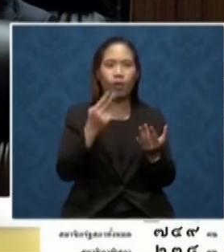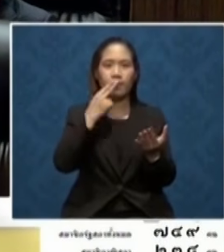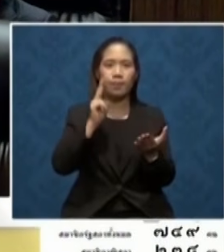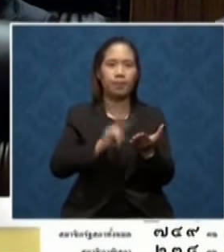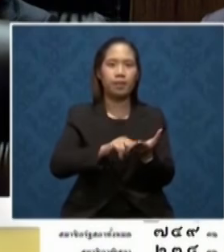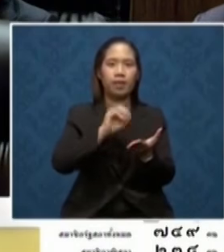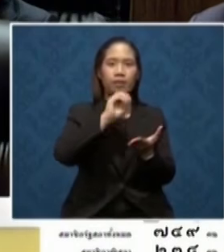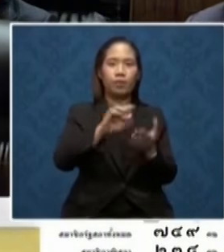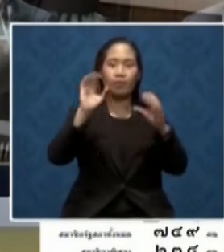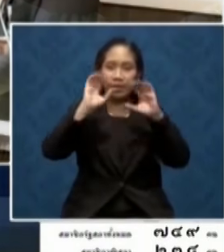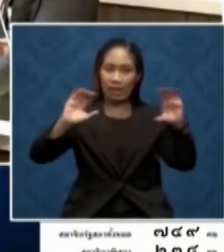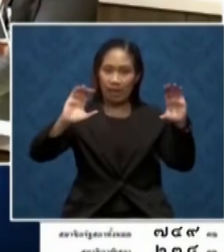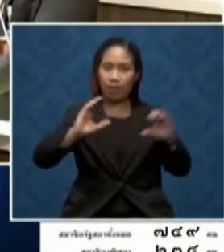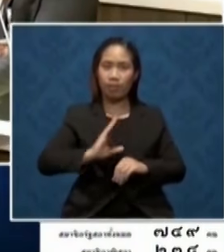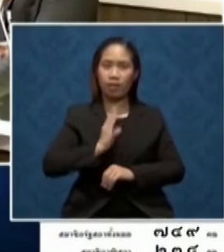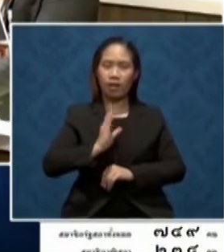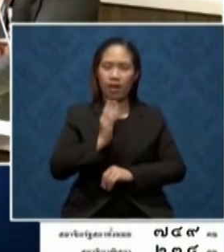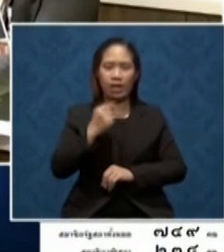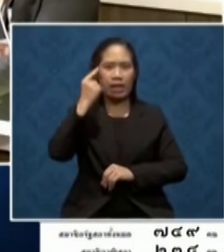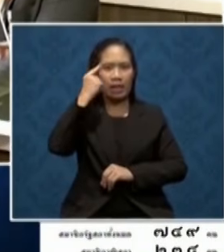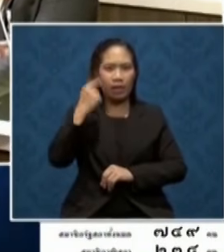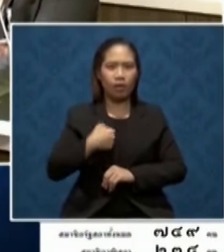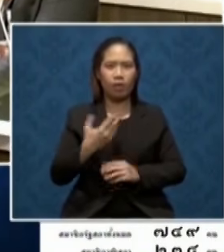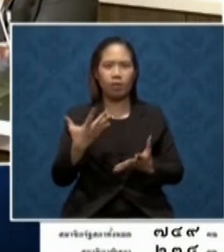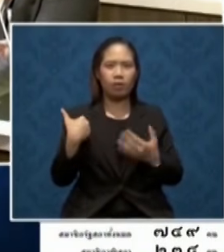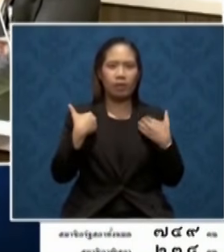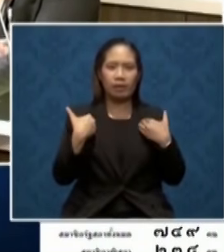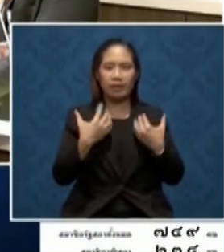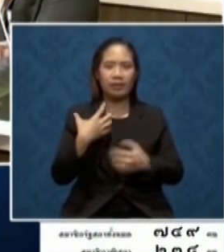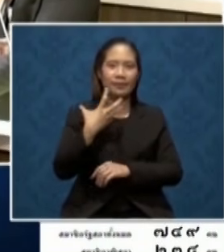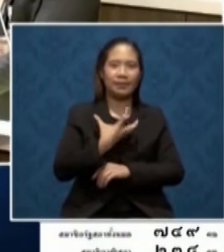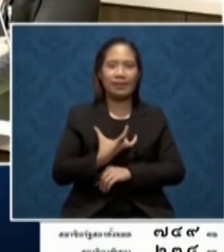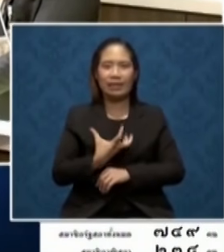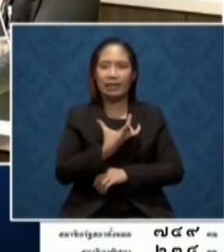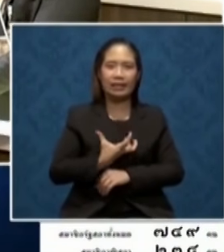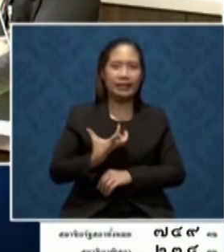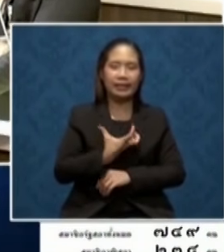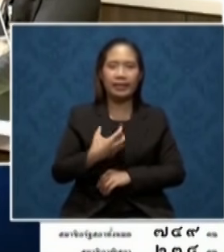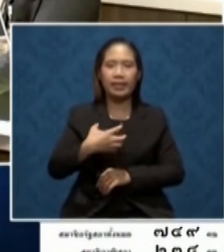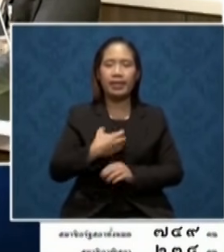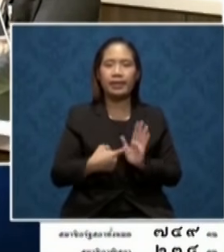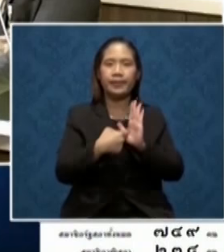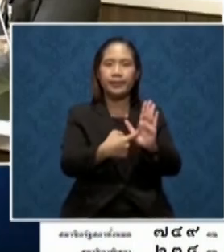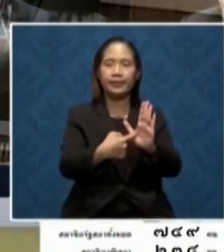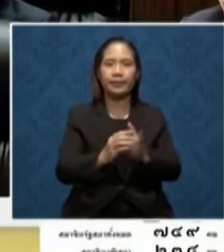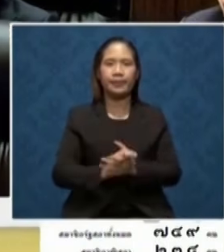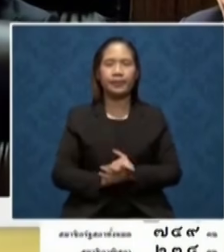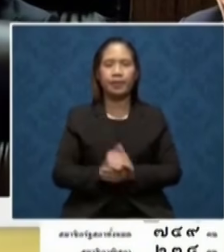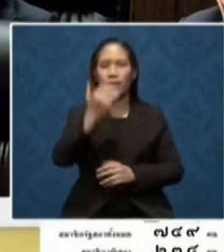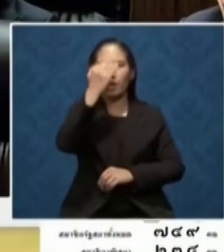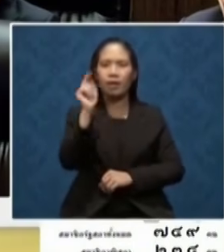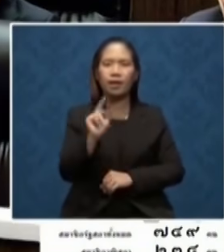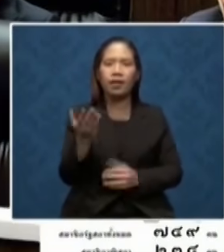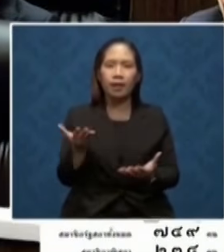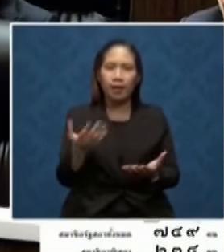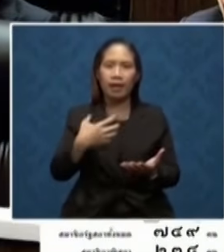ย่างเป็นทางการก่อนครับไม่ต้องแสดงอาการไกเฮี้ยนกระหือรือขนาดนั้นนะครับ ใช ่ทำไมฮะ